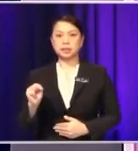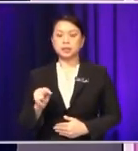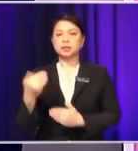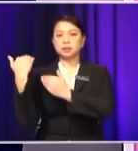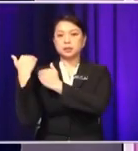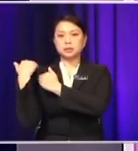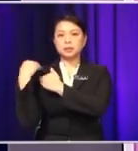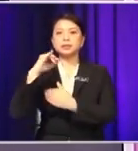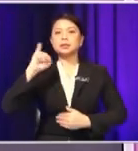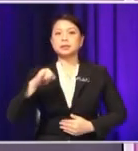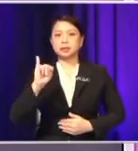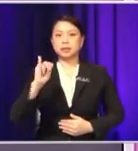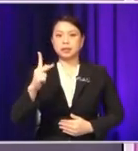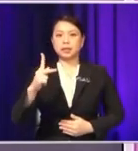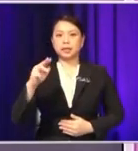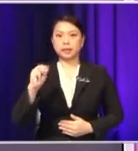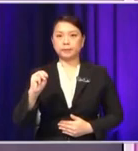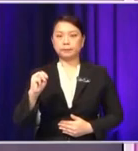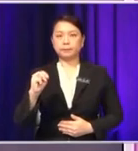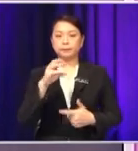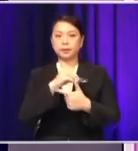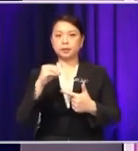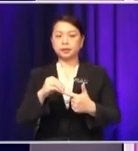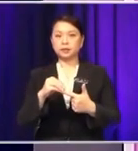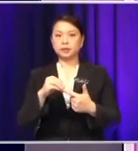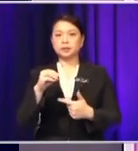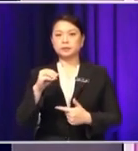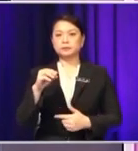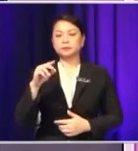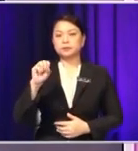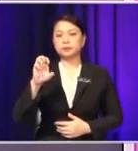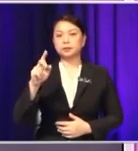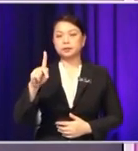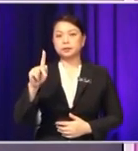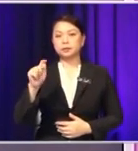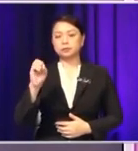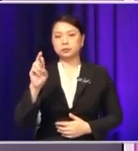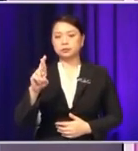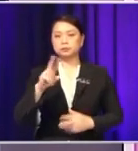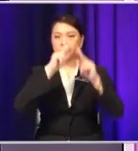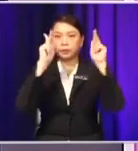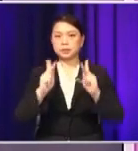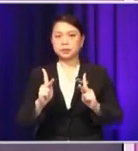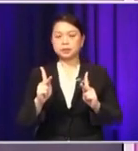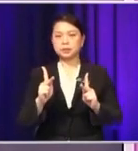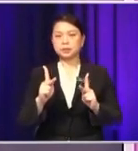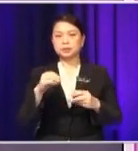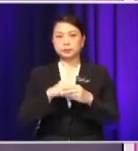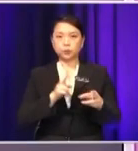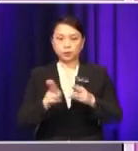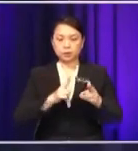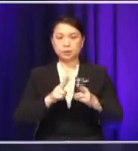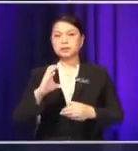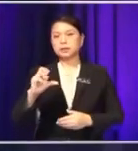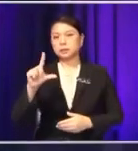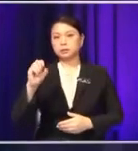tanggungjawab JPN ataupun lebih saya fokuskan terus kepada sektor pentaksiran peperiksaan adalah dalam menguruskan calon persendirian ini,